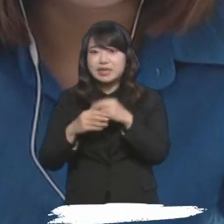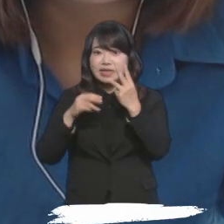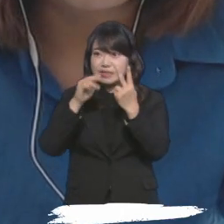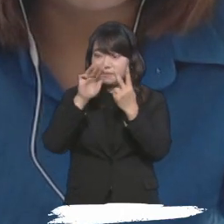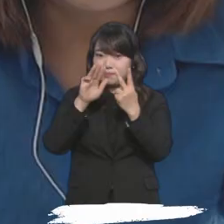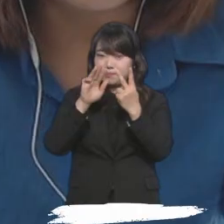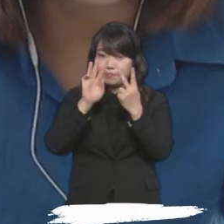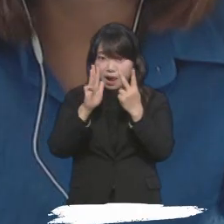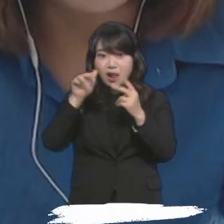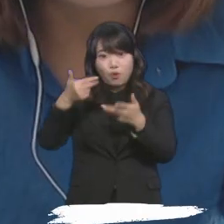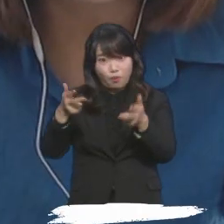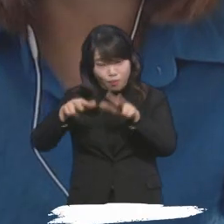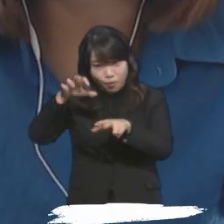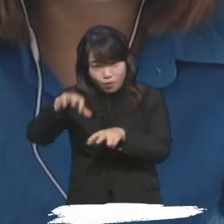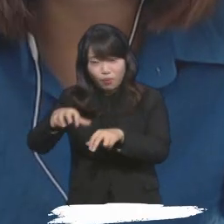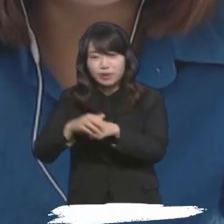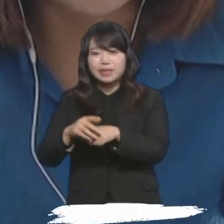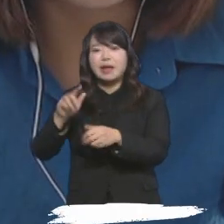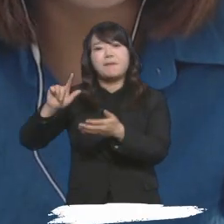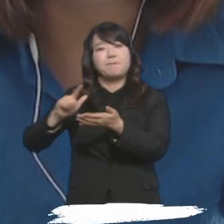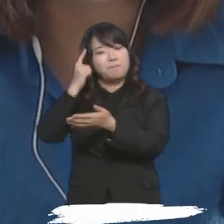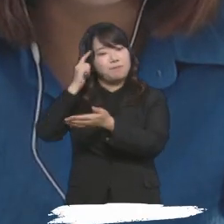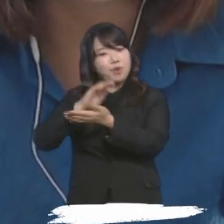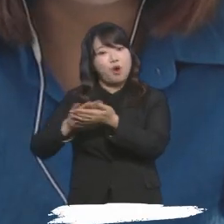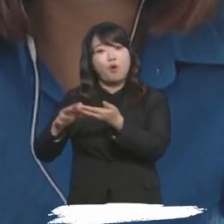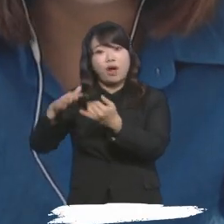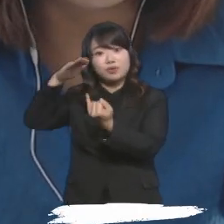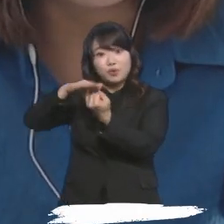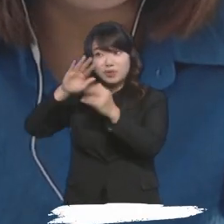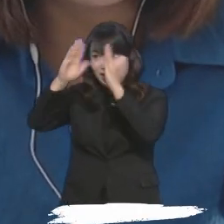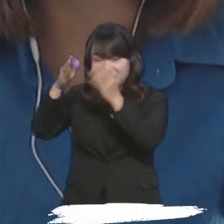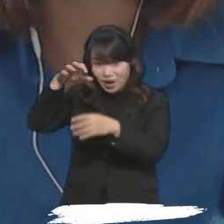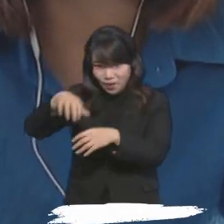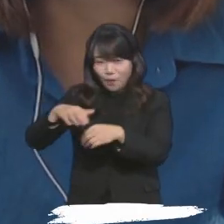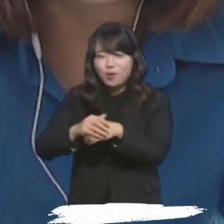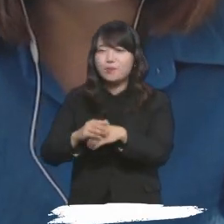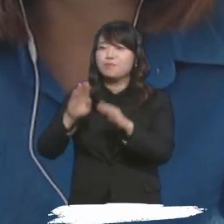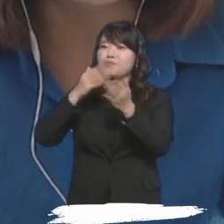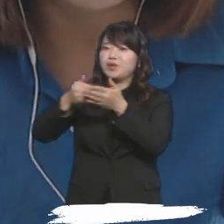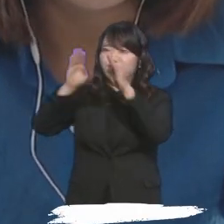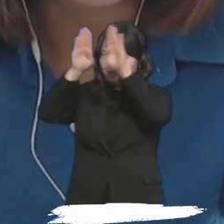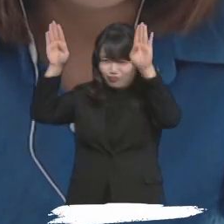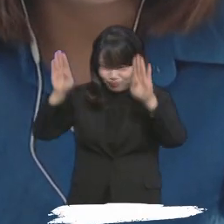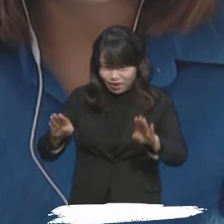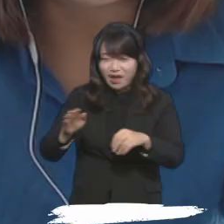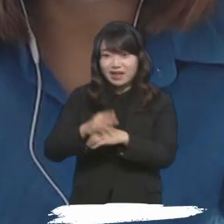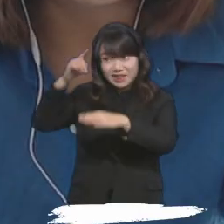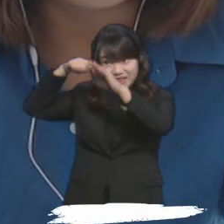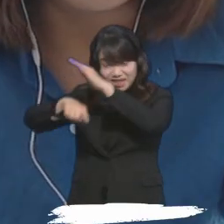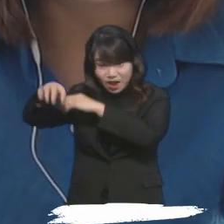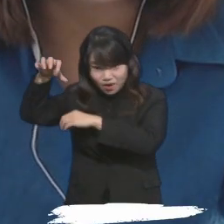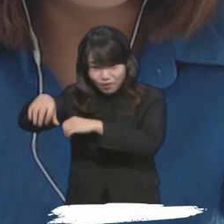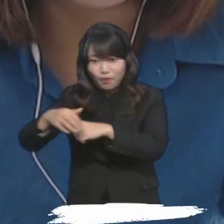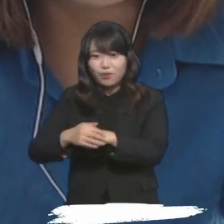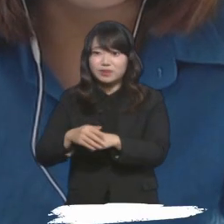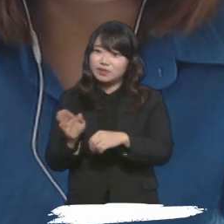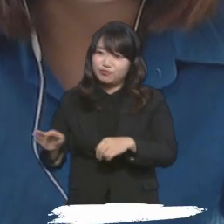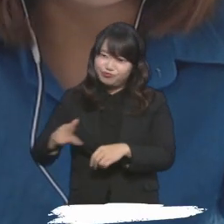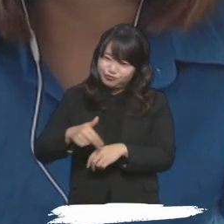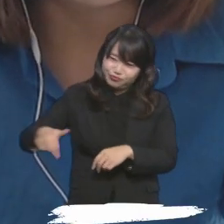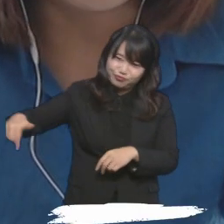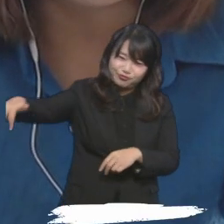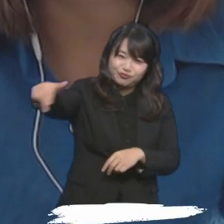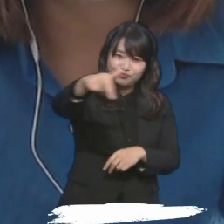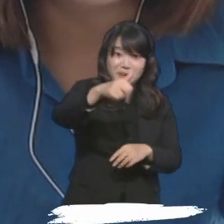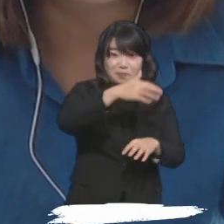28공원, 강서평화의 소녀상, 경제정선미술관, 군산땅굴, 양천향교에서 줍깅을